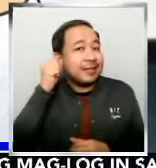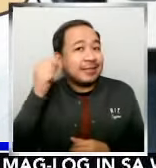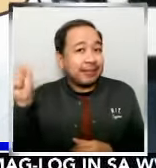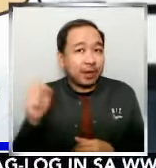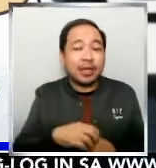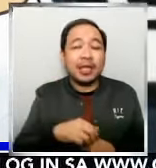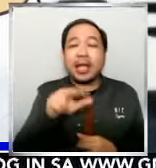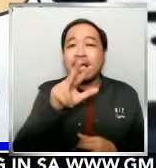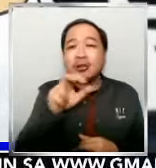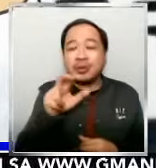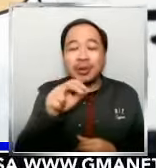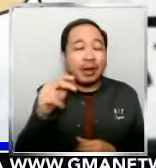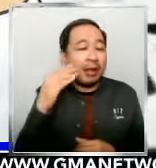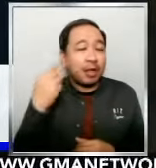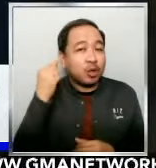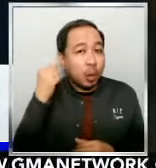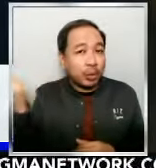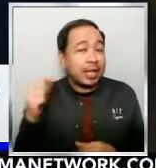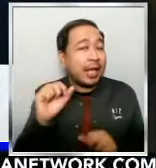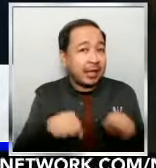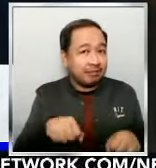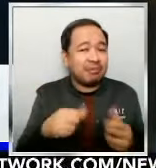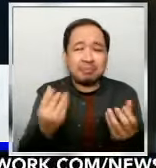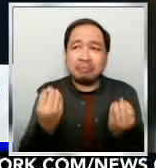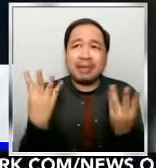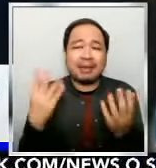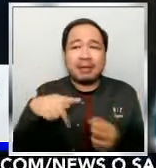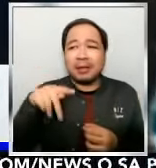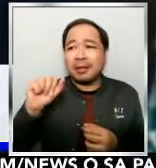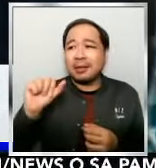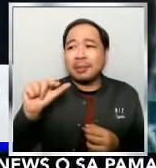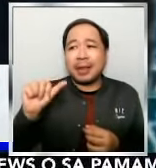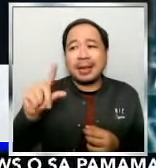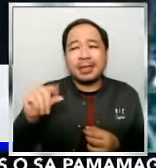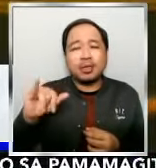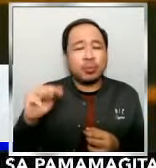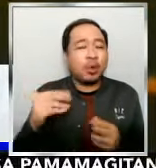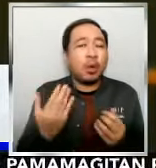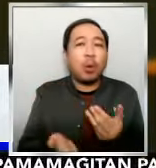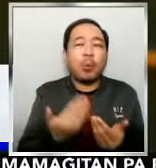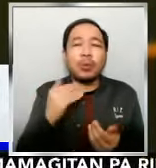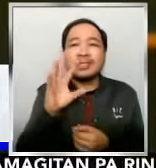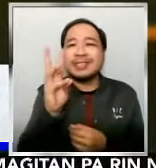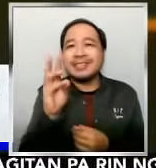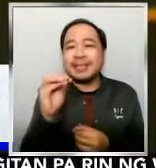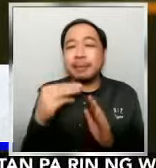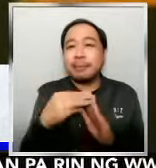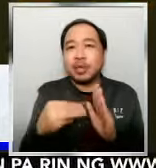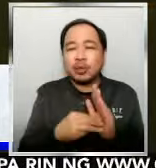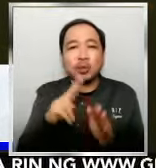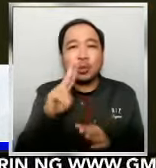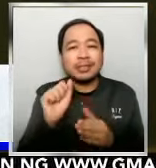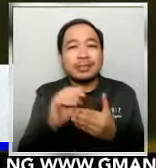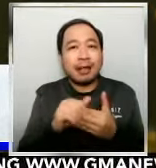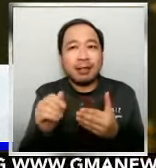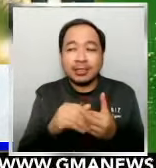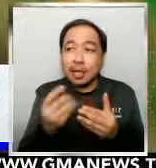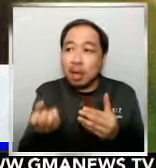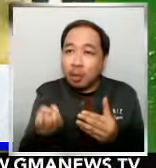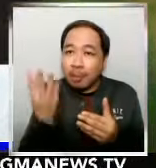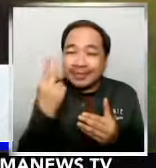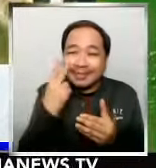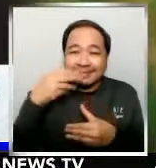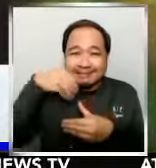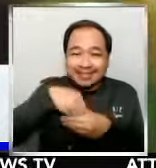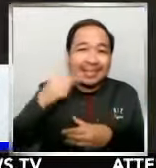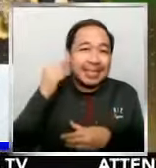kilo ng palladium ang maaaring makuha. Pumapalo nga raw sa $60 million ang halaga ng mga ginto at silver na makukuha sa dami ng